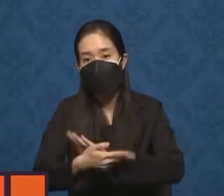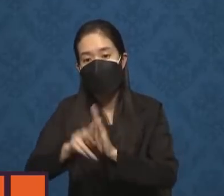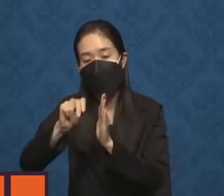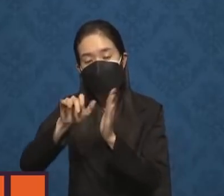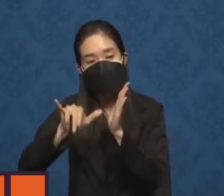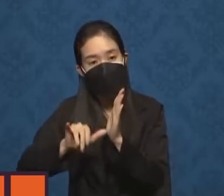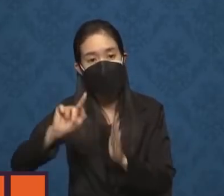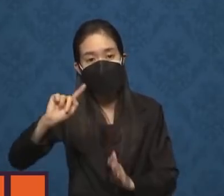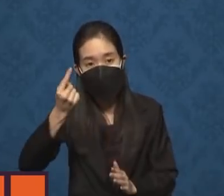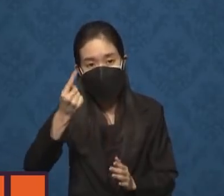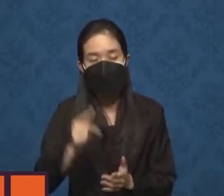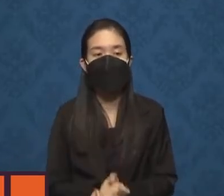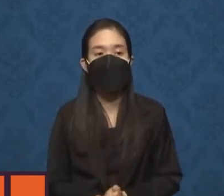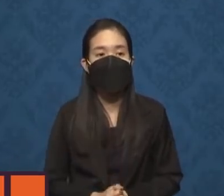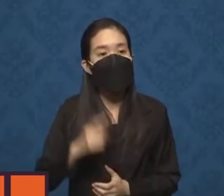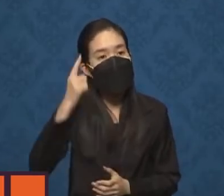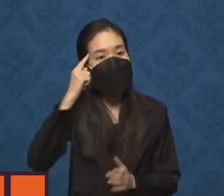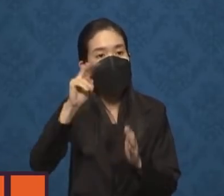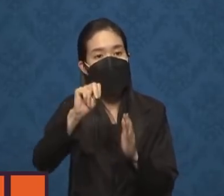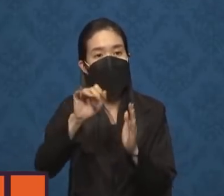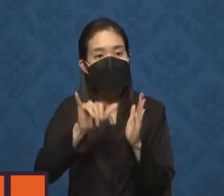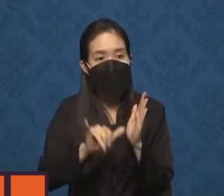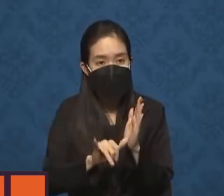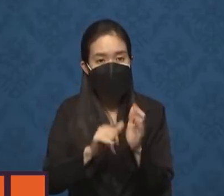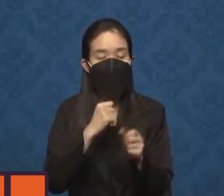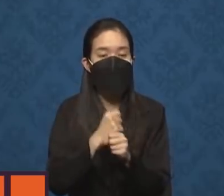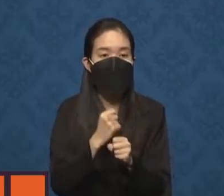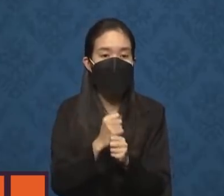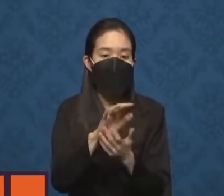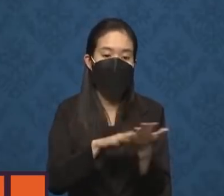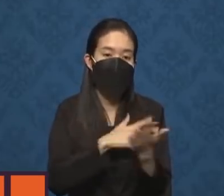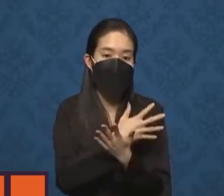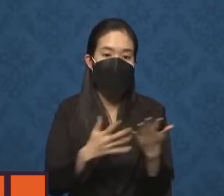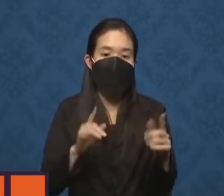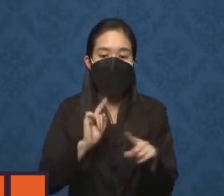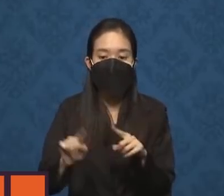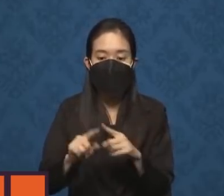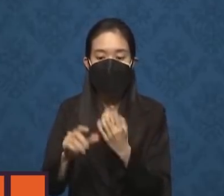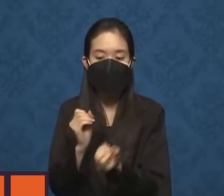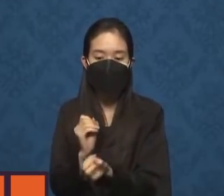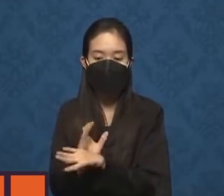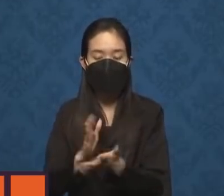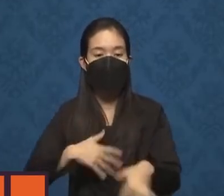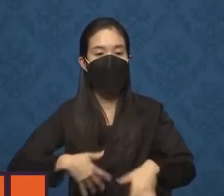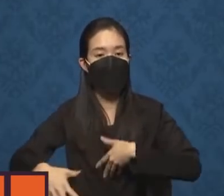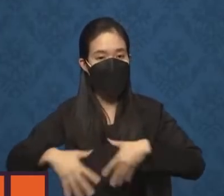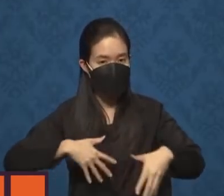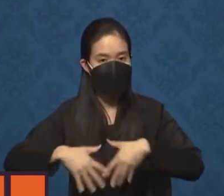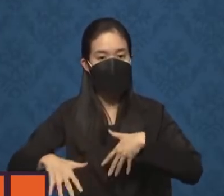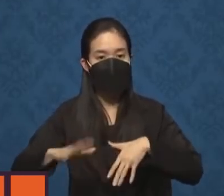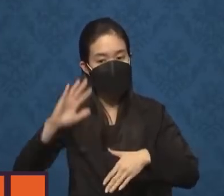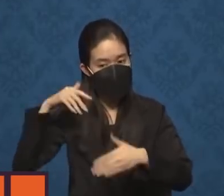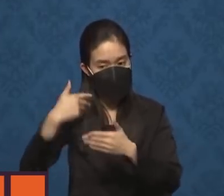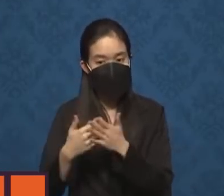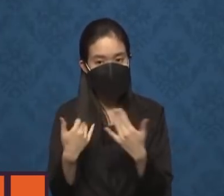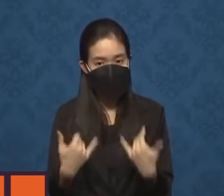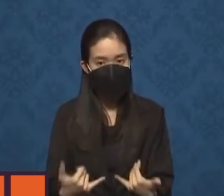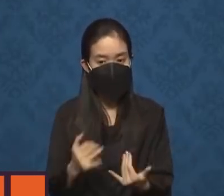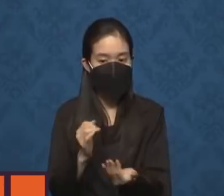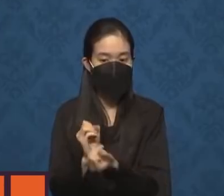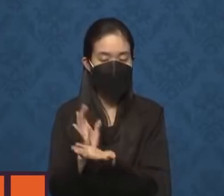ซึ่งนโยบายเหล่านั้นยังส่งผลกระทบต่อพี่น้องประชาชนมาจนถึงปัจจุบันค่ะ